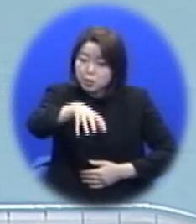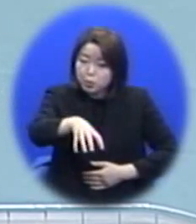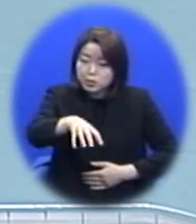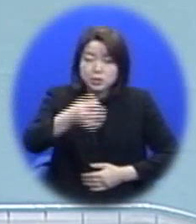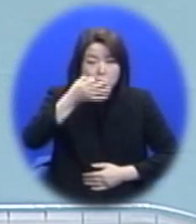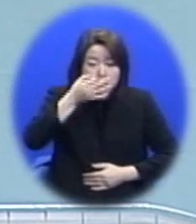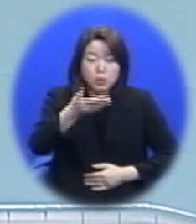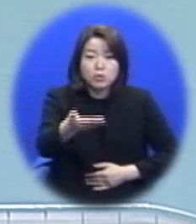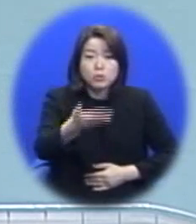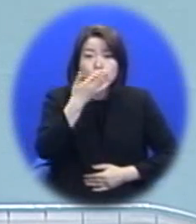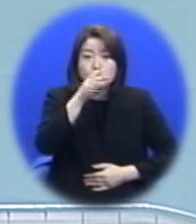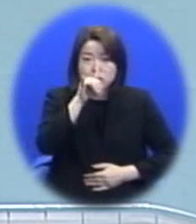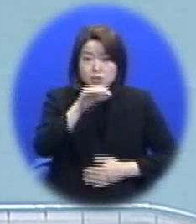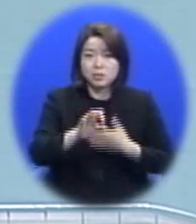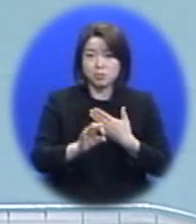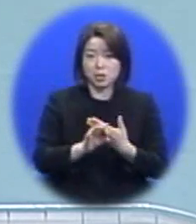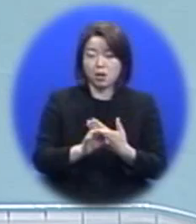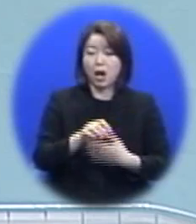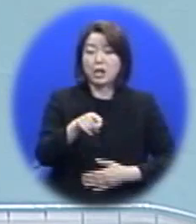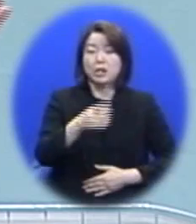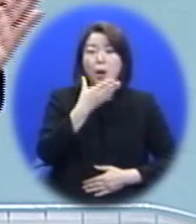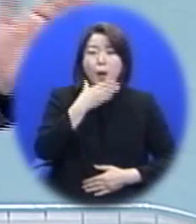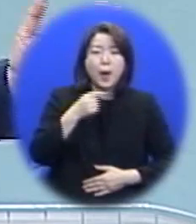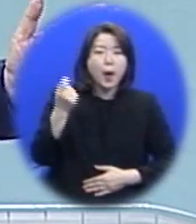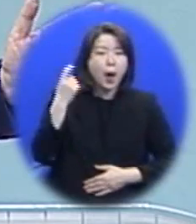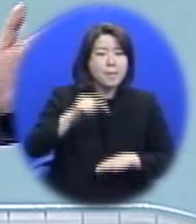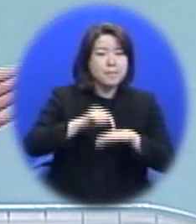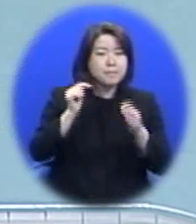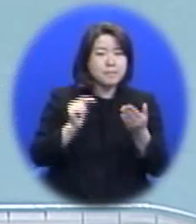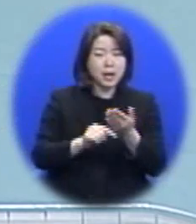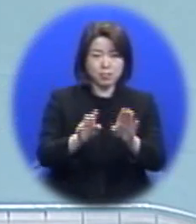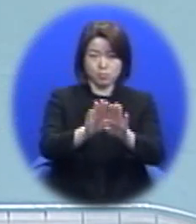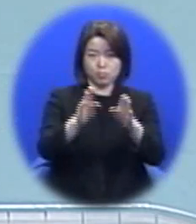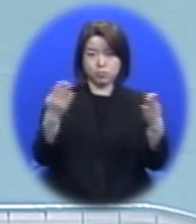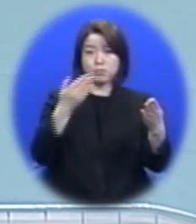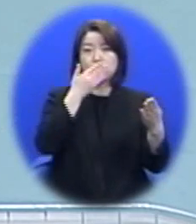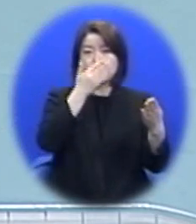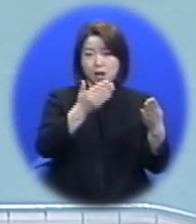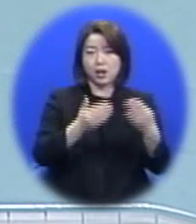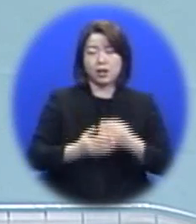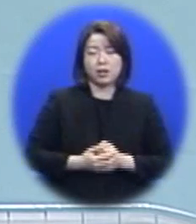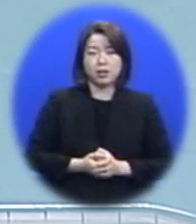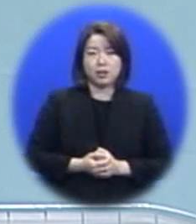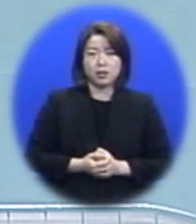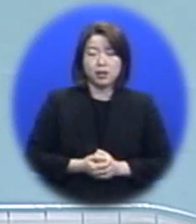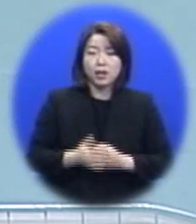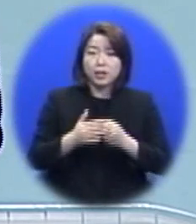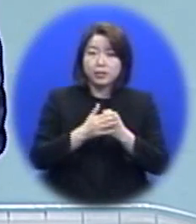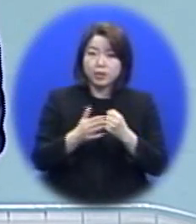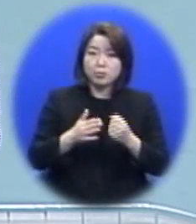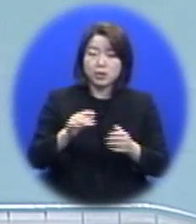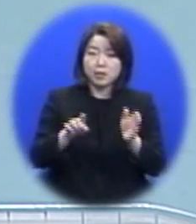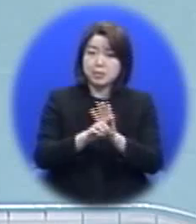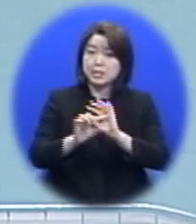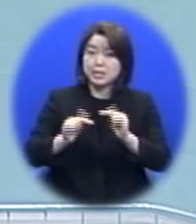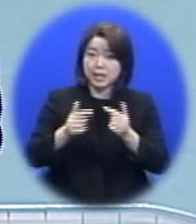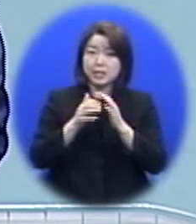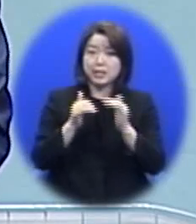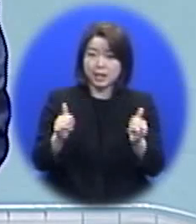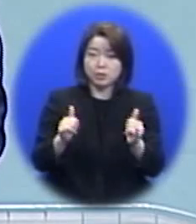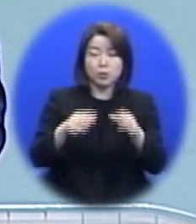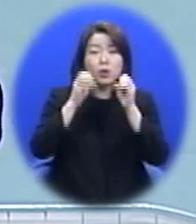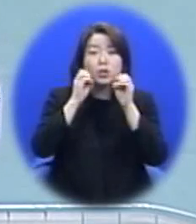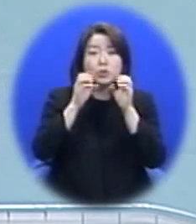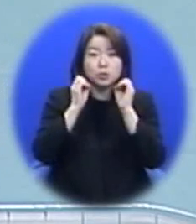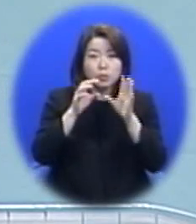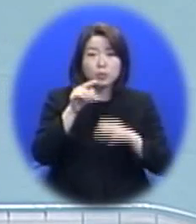있으면 그러면 그들이 복음의 마음의 문을 열 수 있겠잖아요. 그래서 불신 가족 전도하는